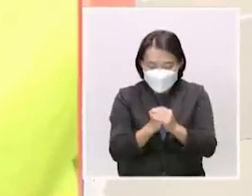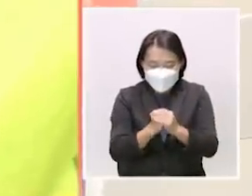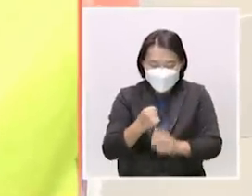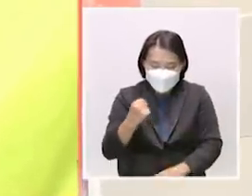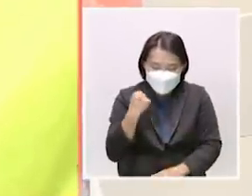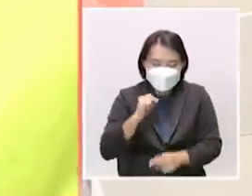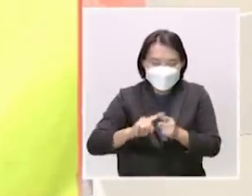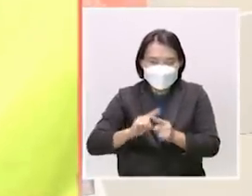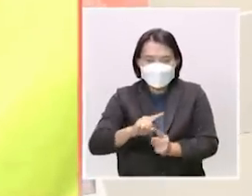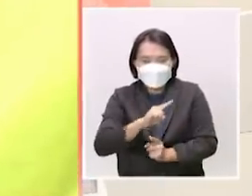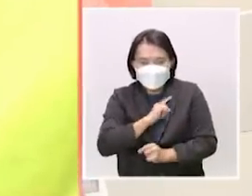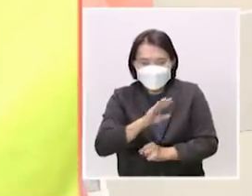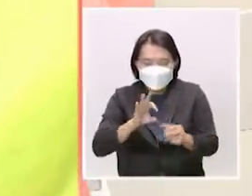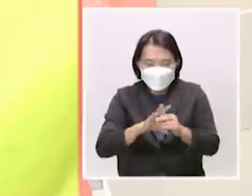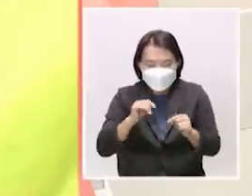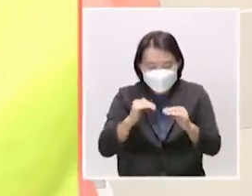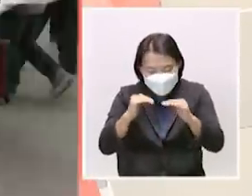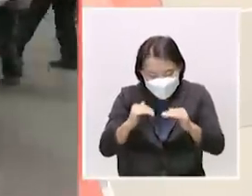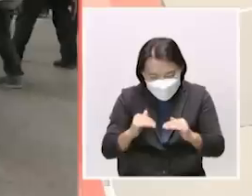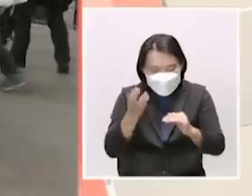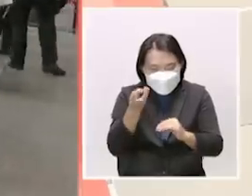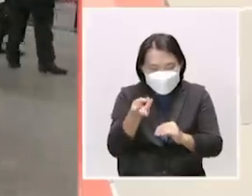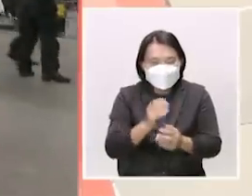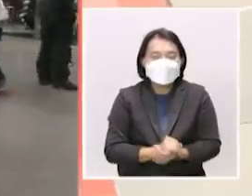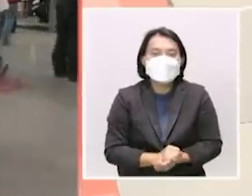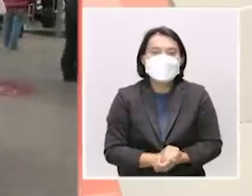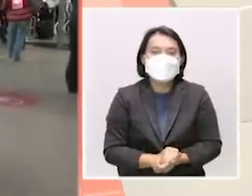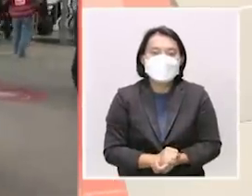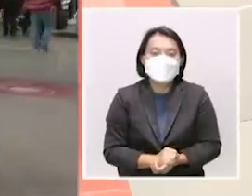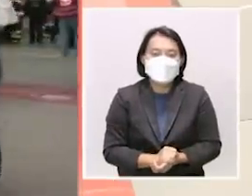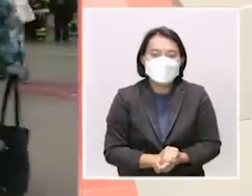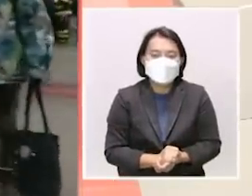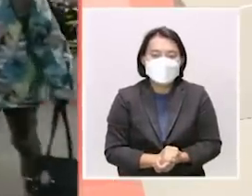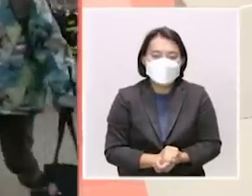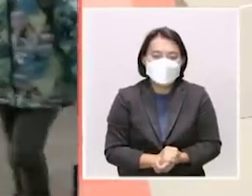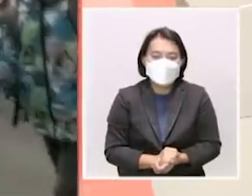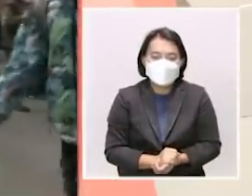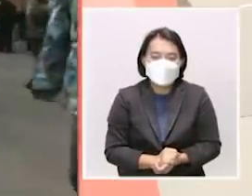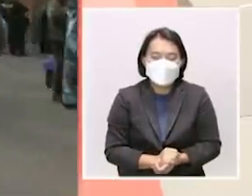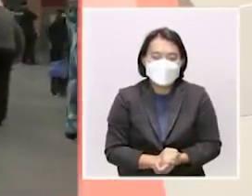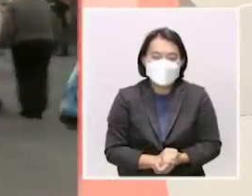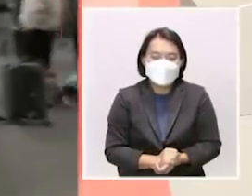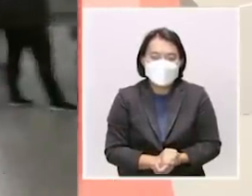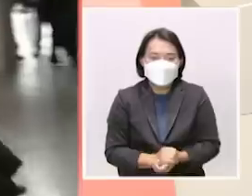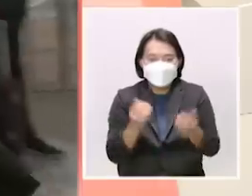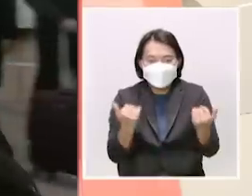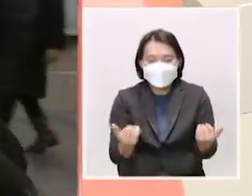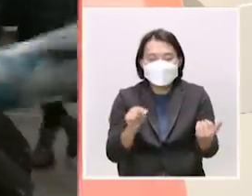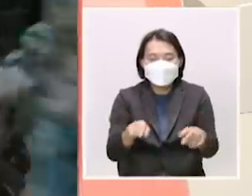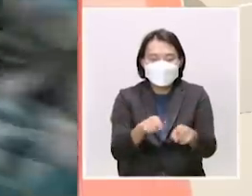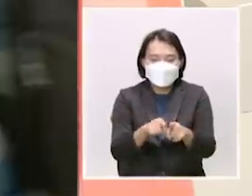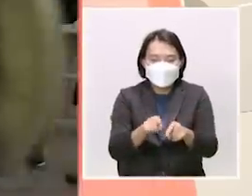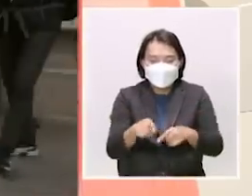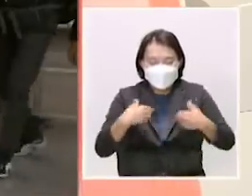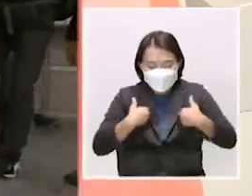อาจจะลดลงค่มากกน้อยรบนี้ เขาเจ็บ เก็ดมยครั เขาก็เหนื่อง